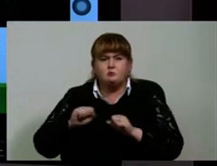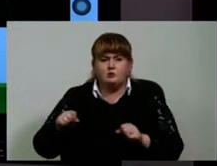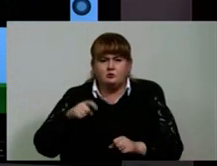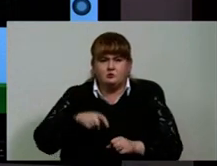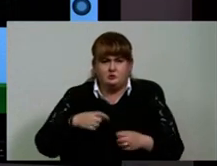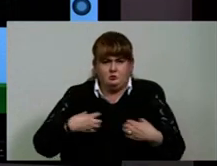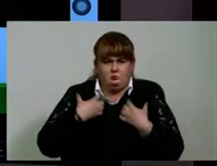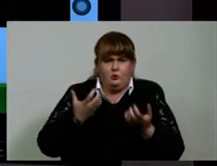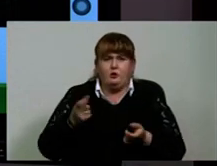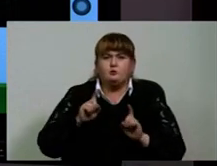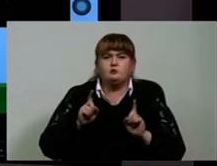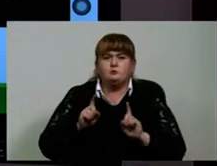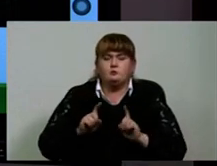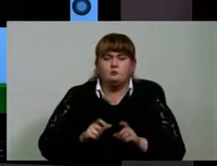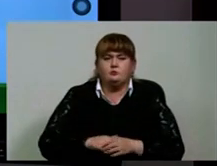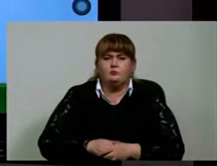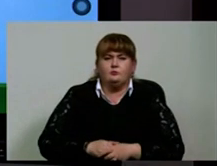тут испугалась чего-то?»